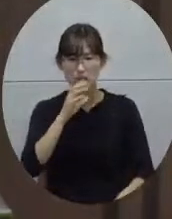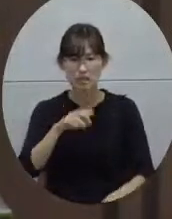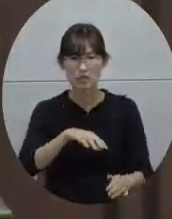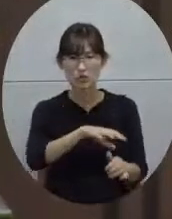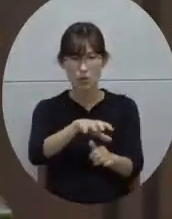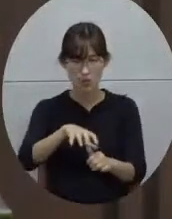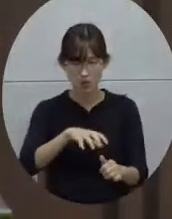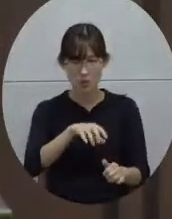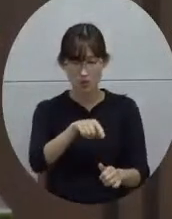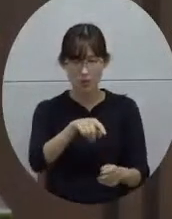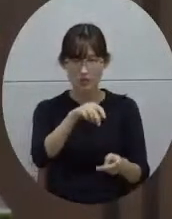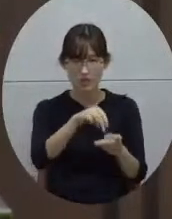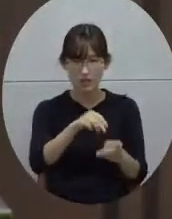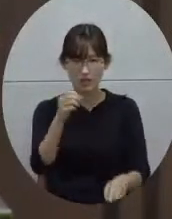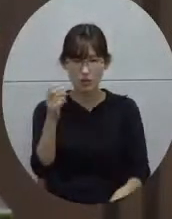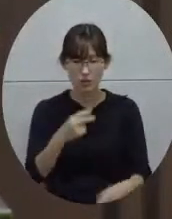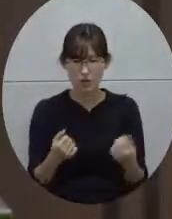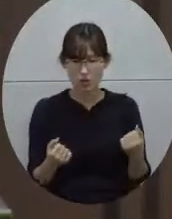건강생활지원센터,